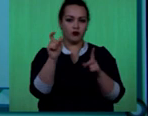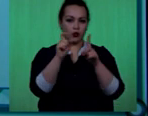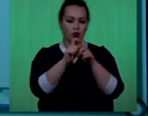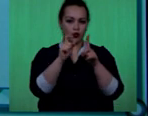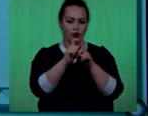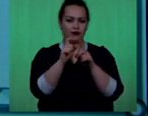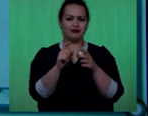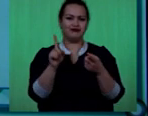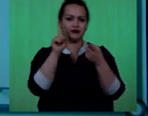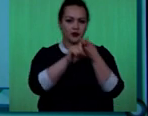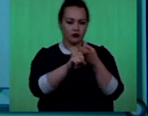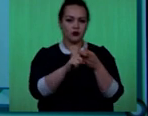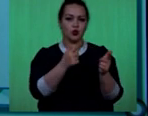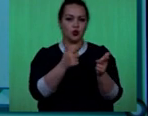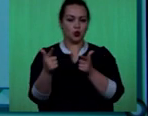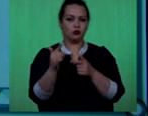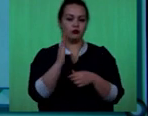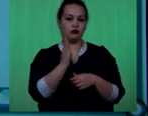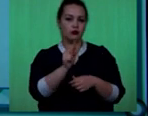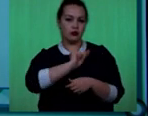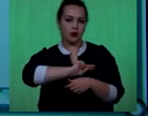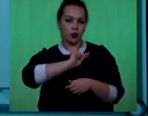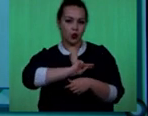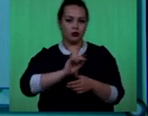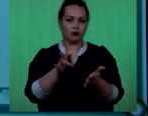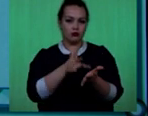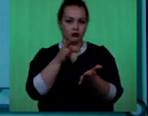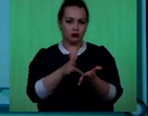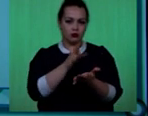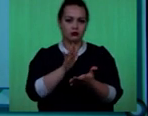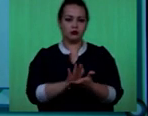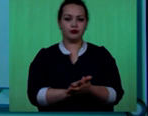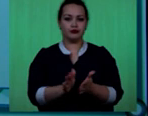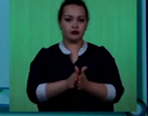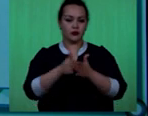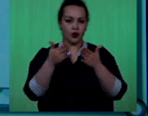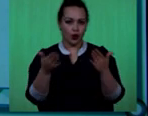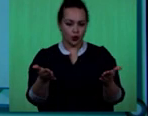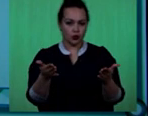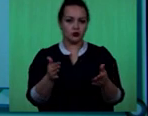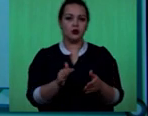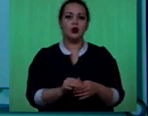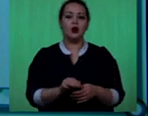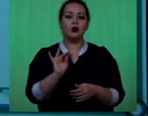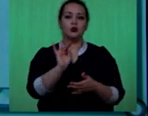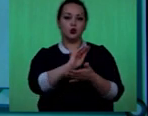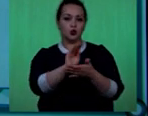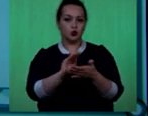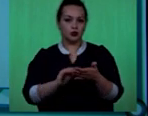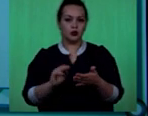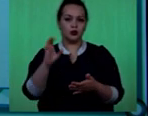вы готовы будем работать в рабочих тетрадях откройте их пожалуйста и запишите